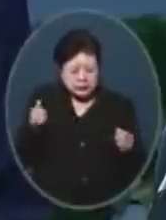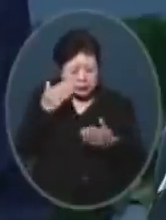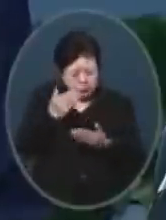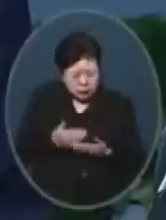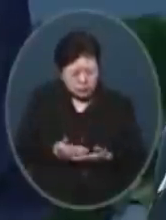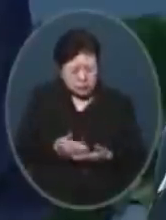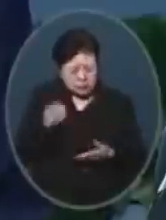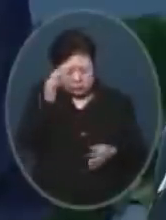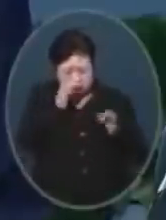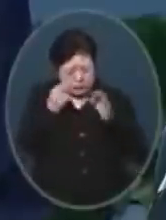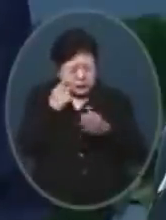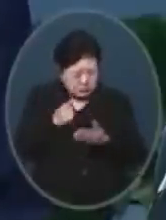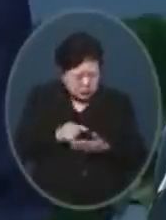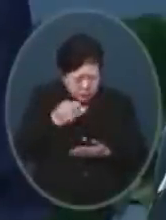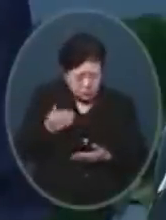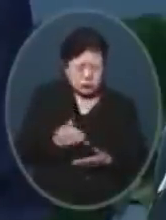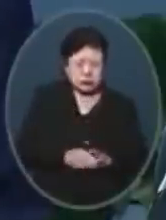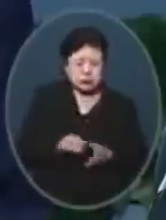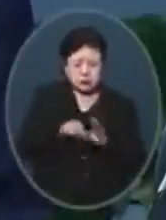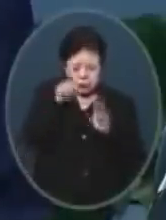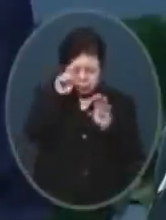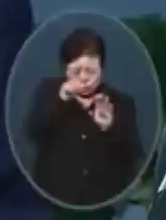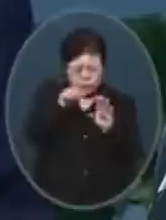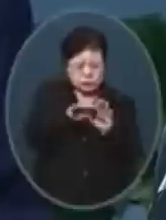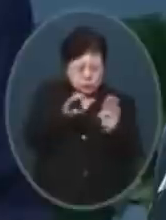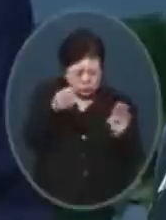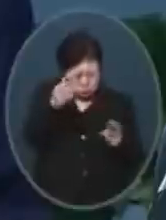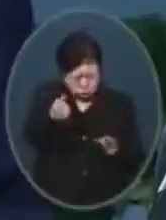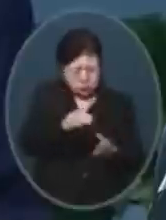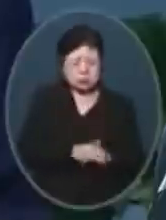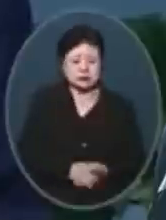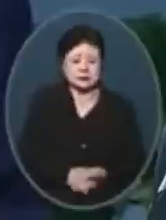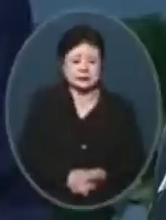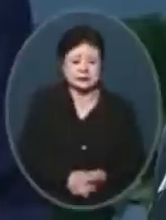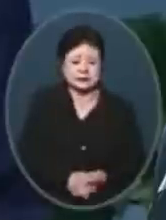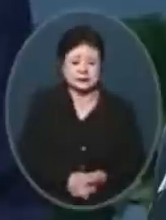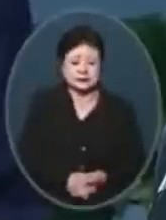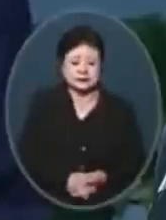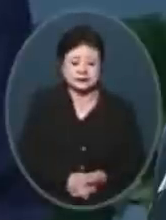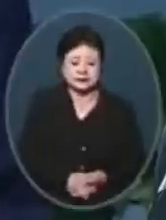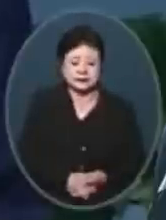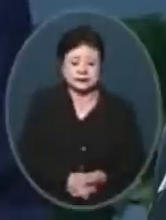얻을 것이요 찾는 이가 찾을 것이요 두드리는 자에게 열릴 것이요